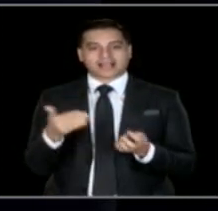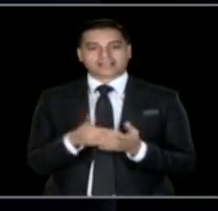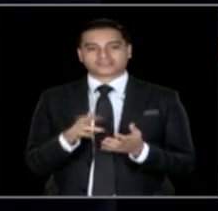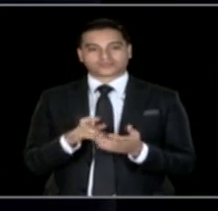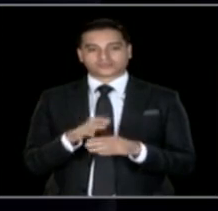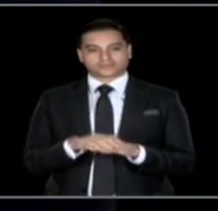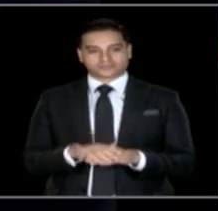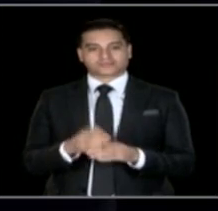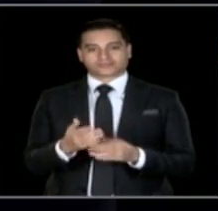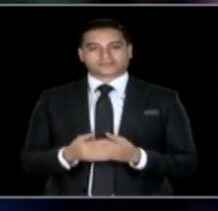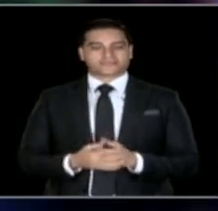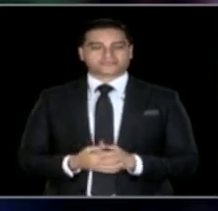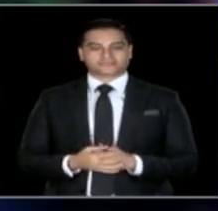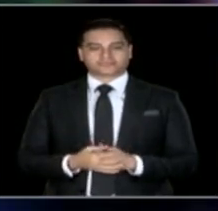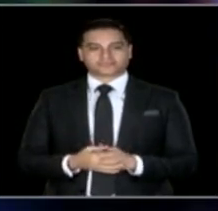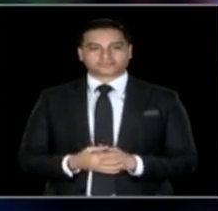ناخد بـ30.